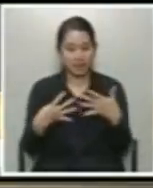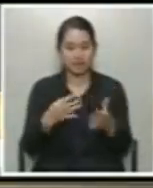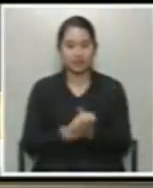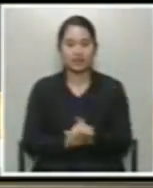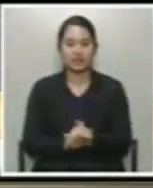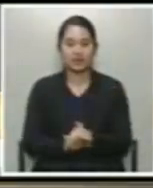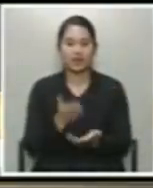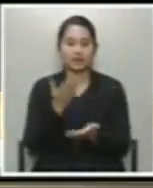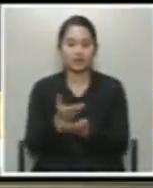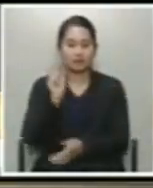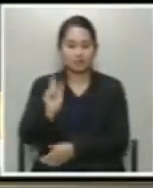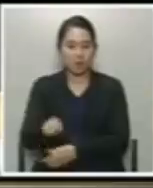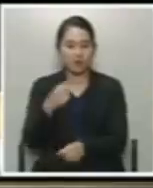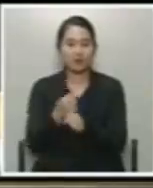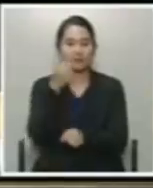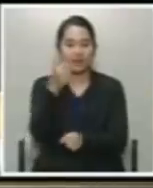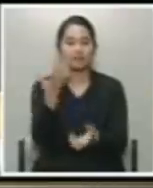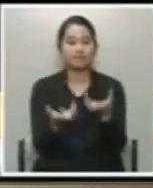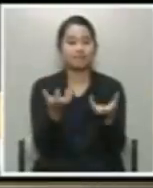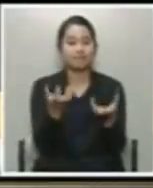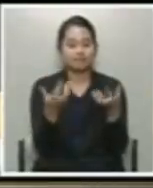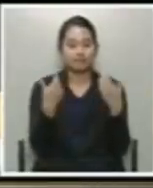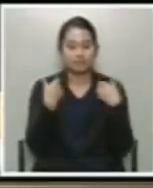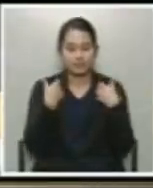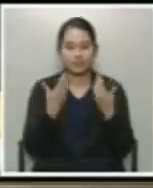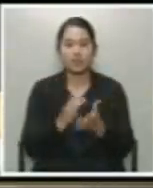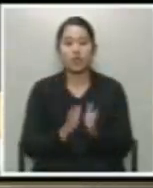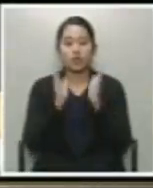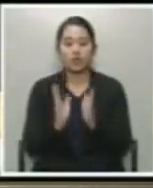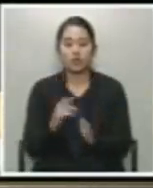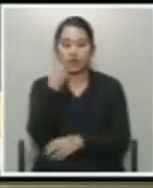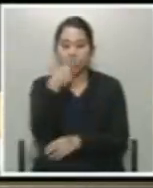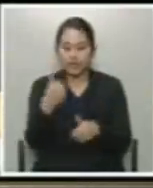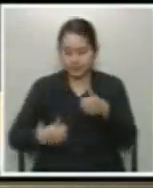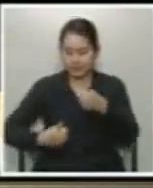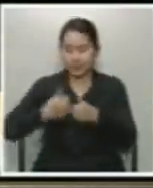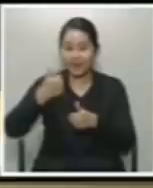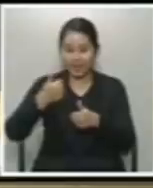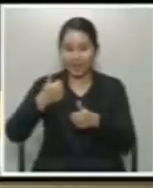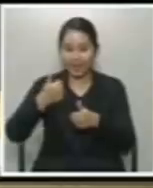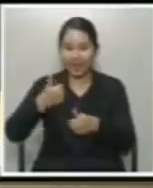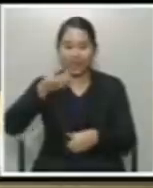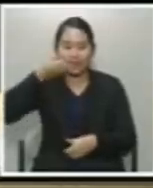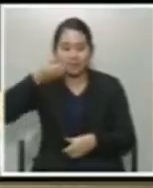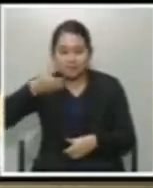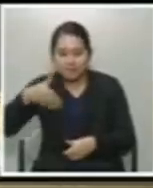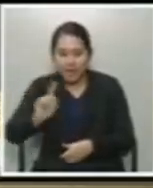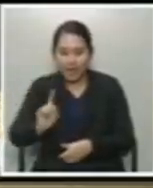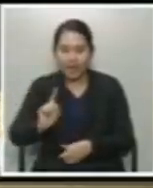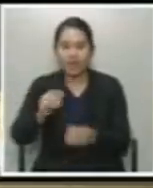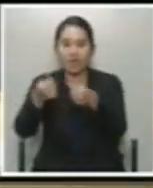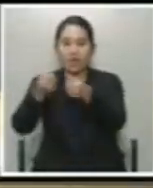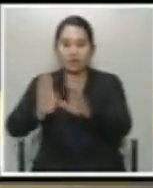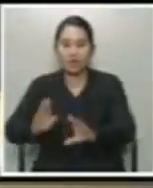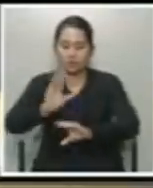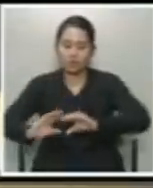มูลโครงการได้โดยความเป็นธรรมผู้ที่ชนะประมูลจะต้องกลับไปแล้วออกแบบโคร